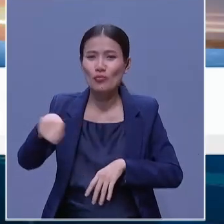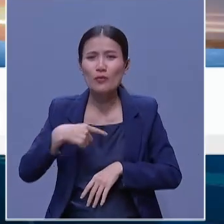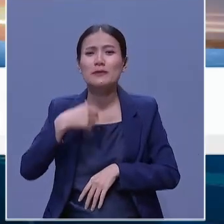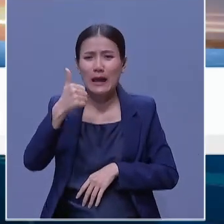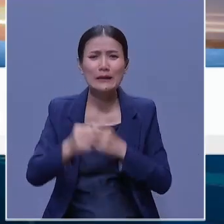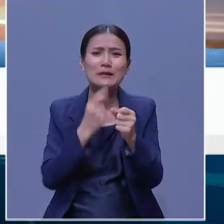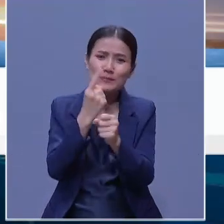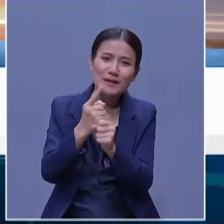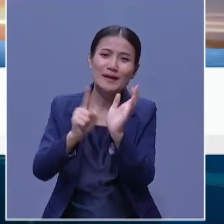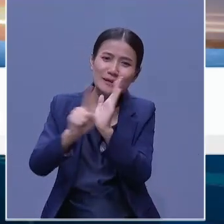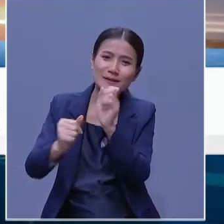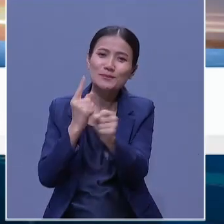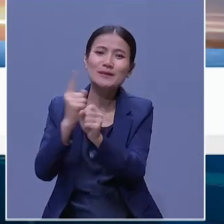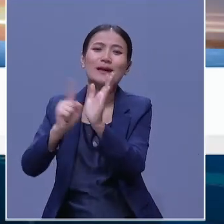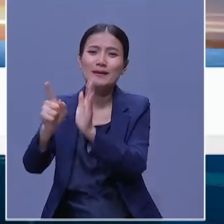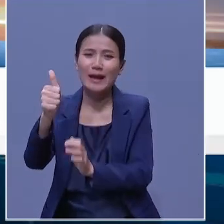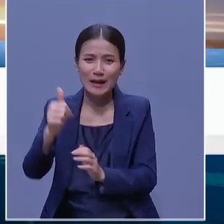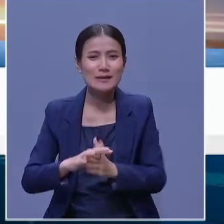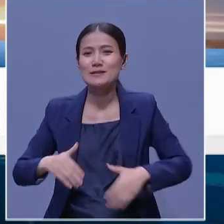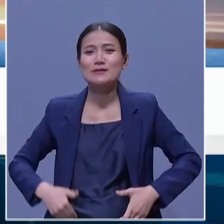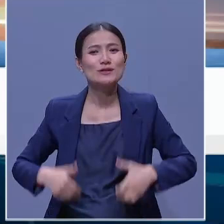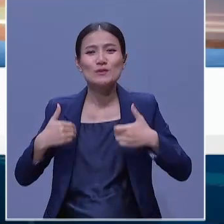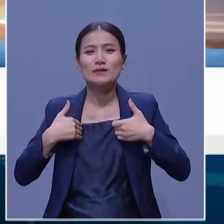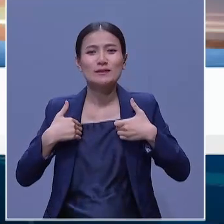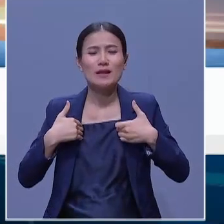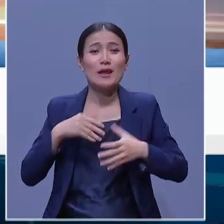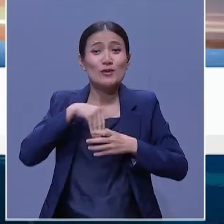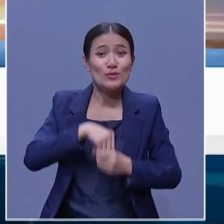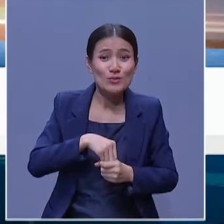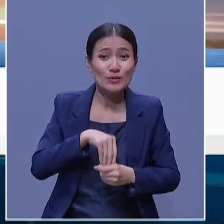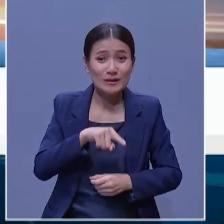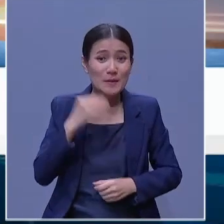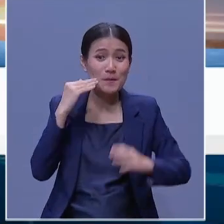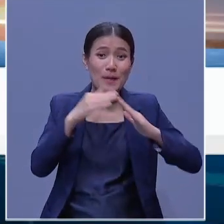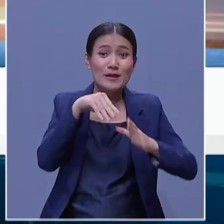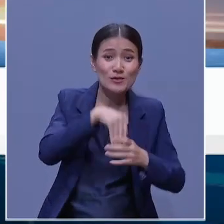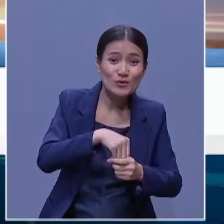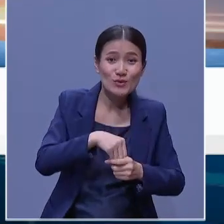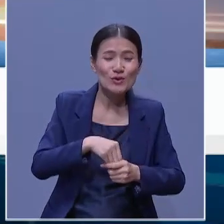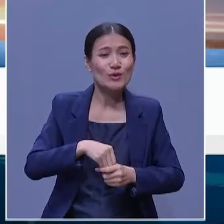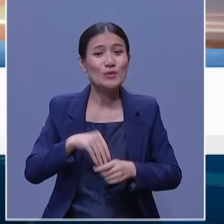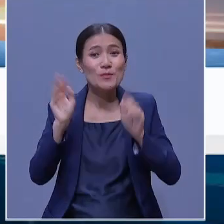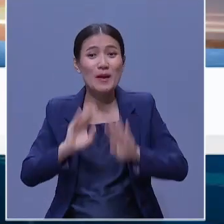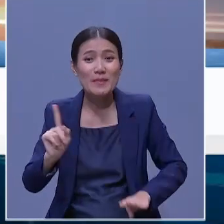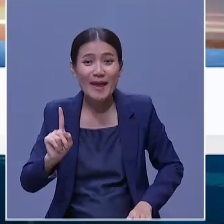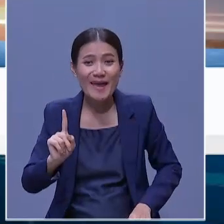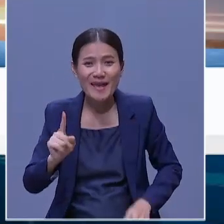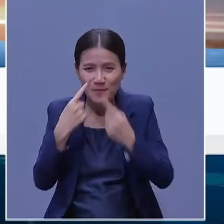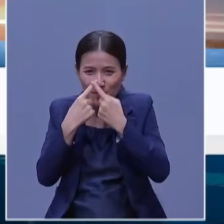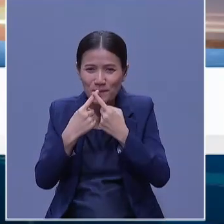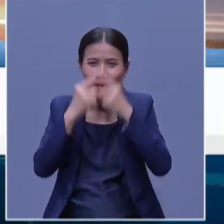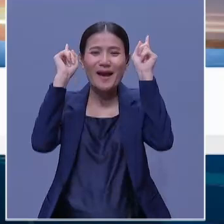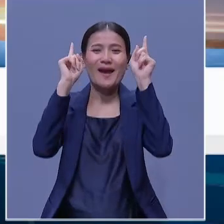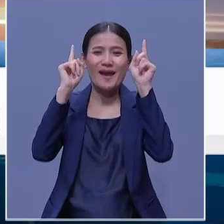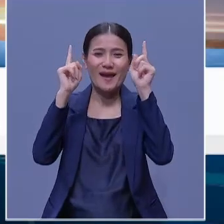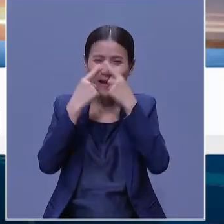กๆปีและรับรองว่าชีวิตการอยู่อาศัยบนพื้นที่แห่งนี้อัศจรรย์ยิ่งนักเออบอกอัศจ